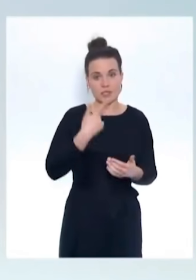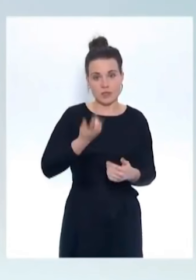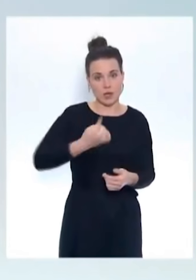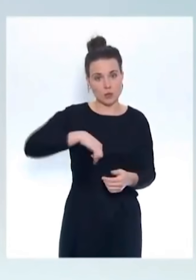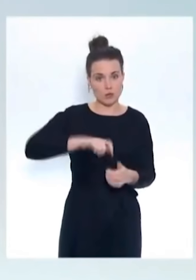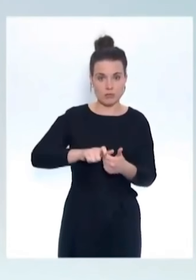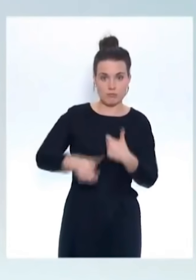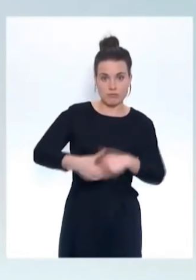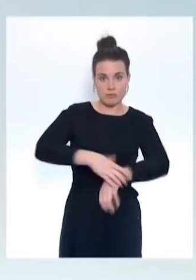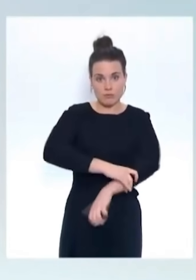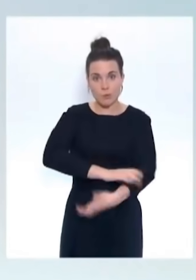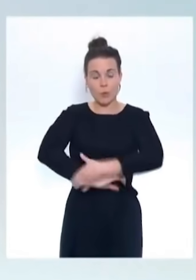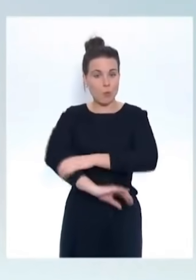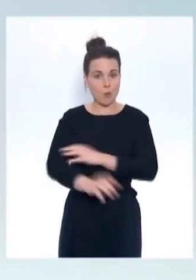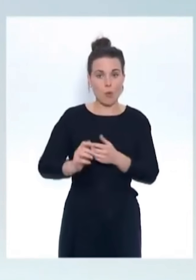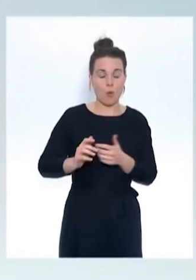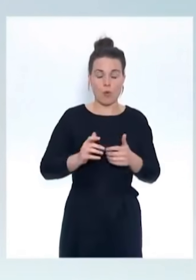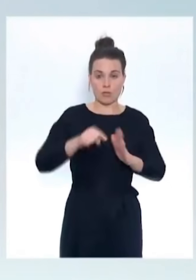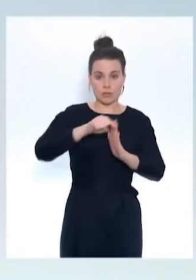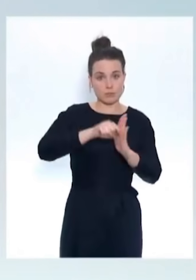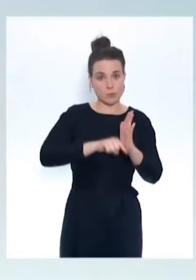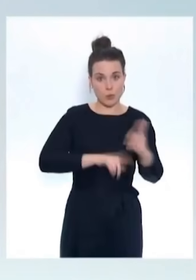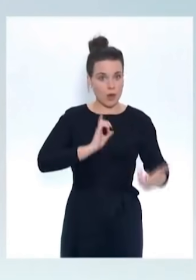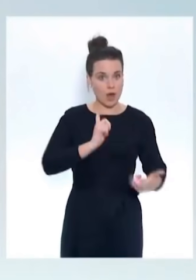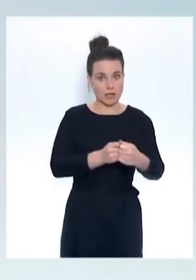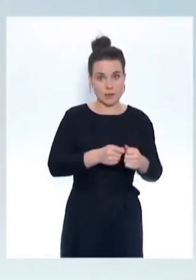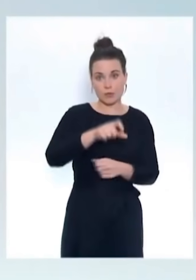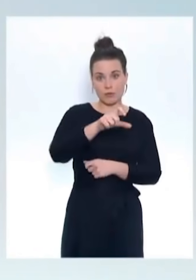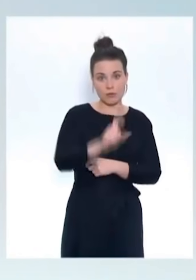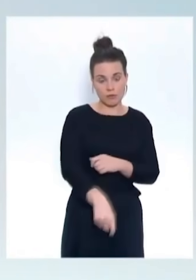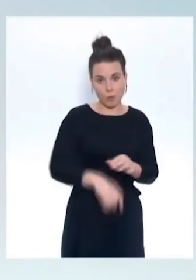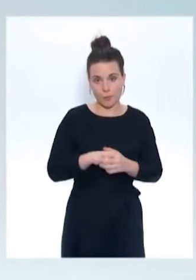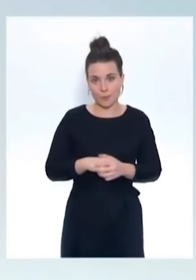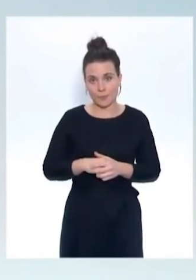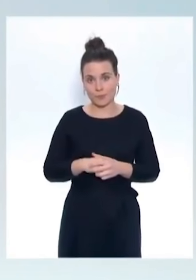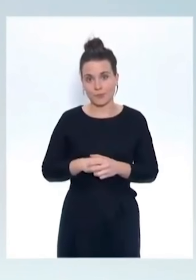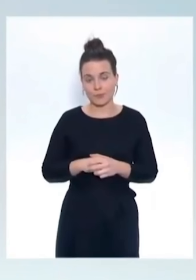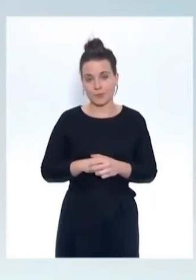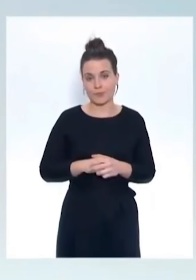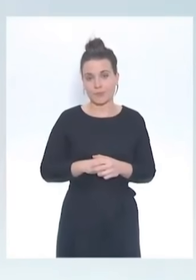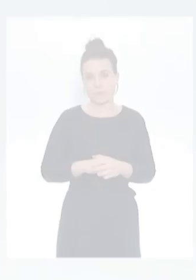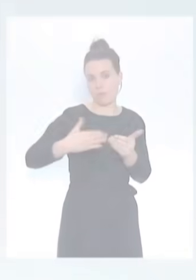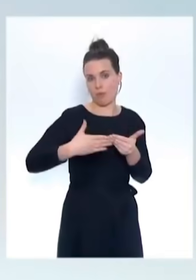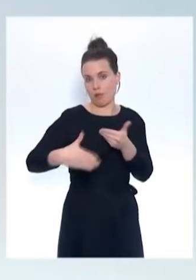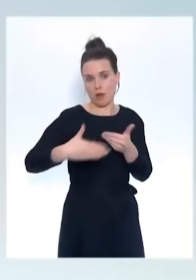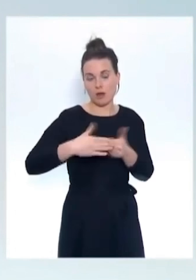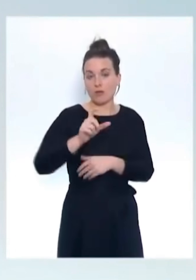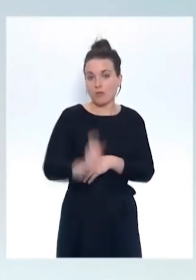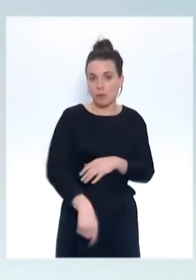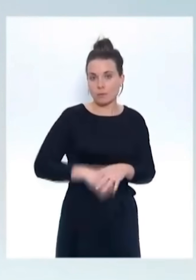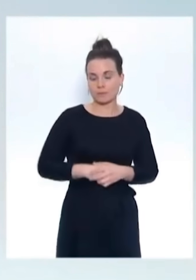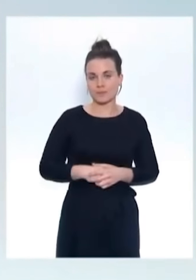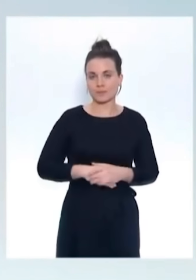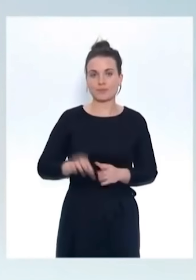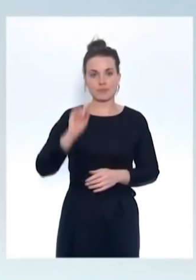d'adapter les mesures que nous avions envisagé de prendre à l'échéance du 15 décembre c'est pourquoi nous